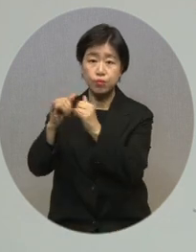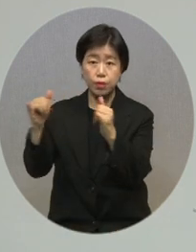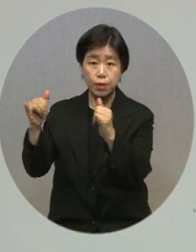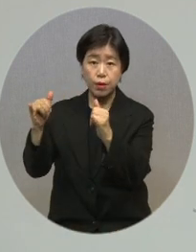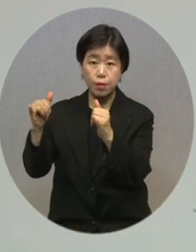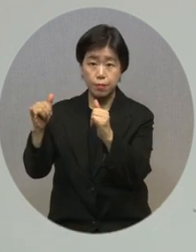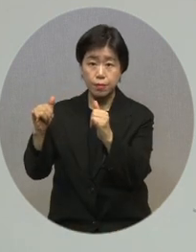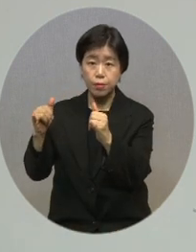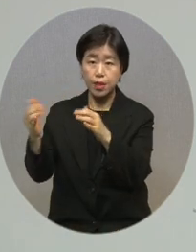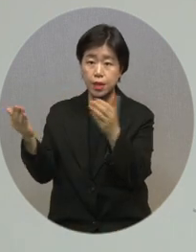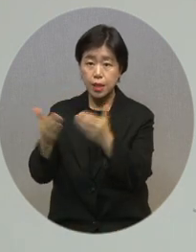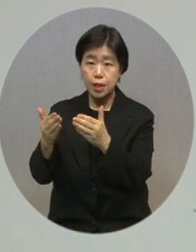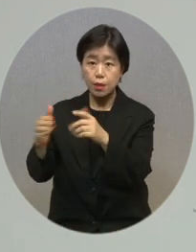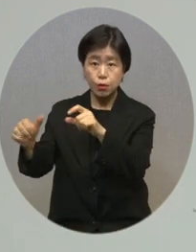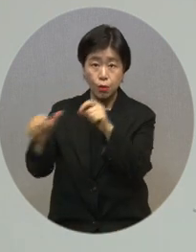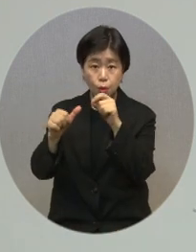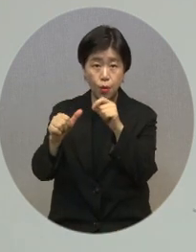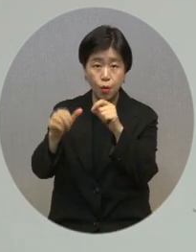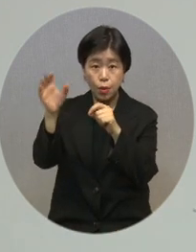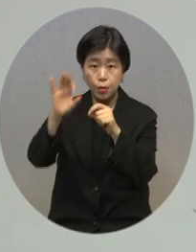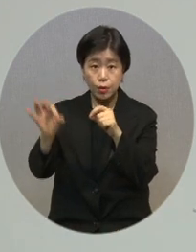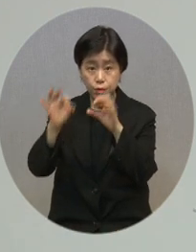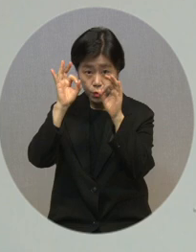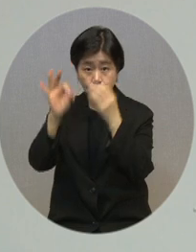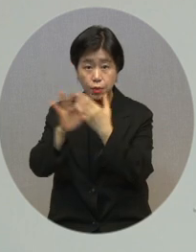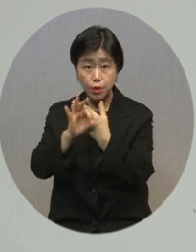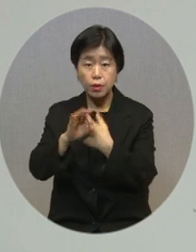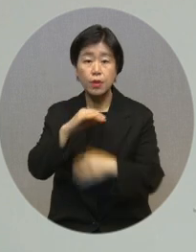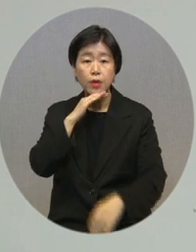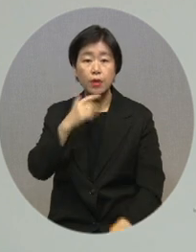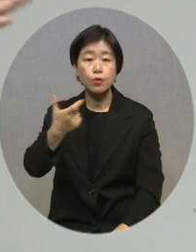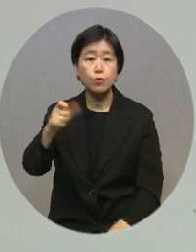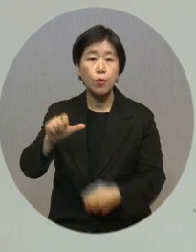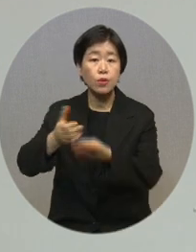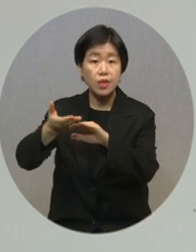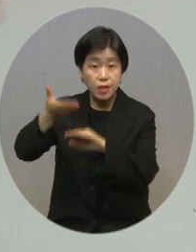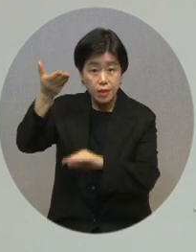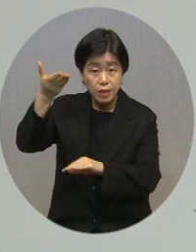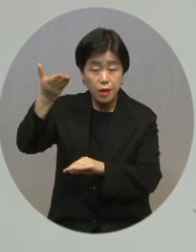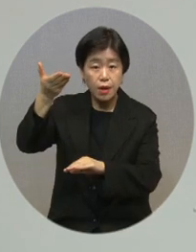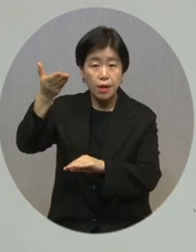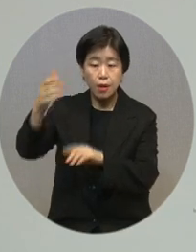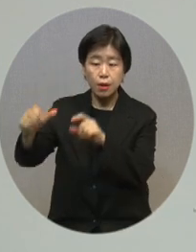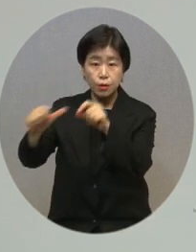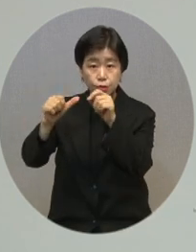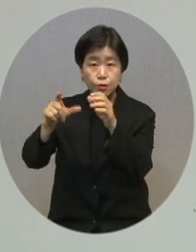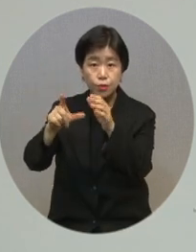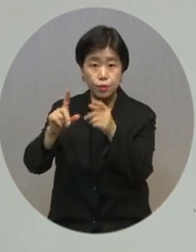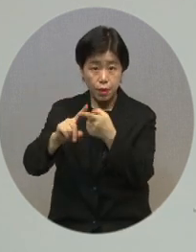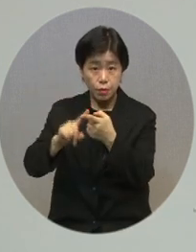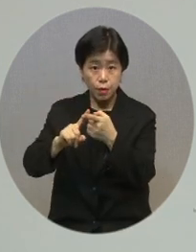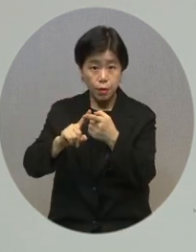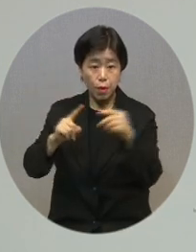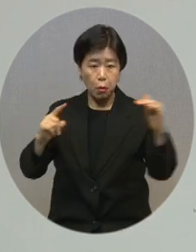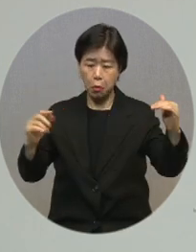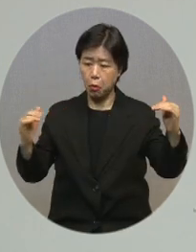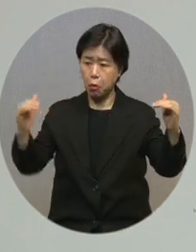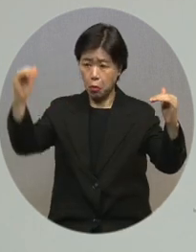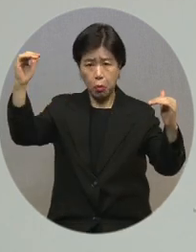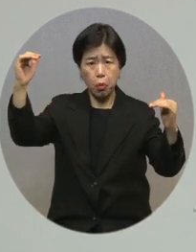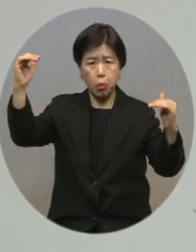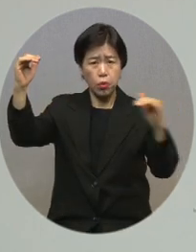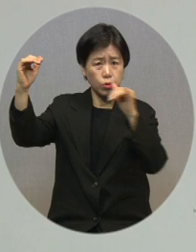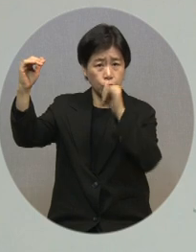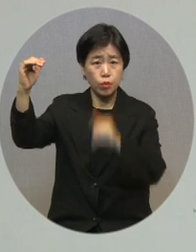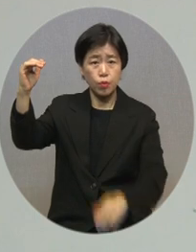65세 이상은 우리나라가 그 OECD 평균보다 아주 높습니다. 우리나라가 65세 이상 그 고용률은